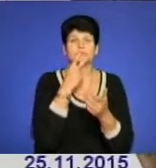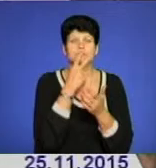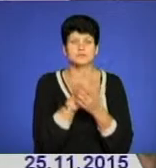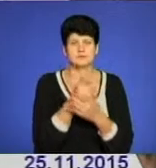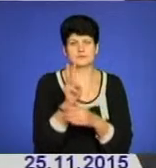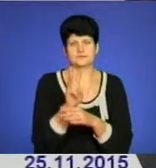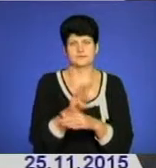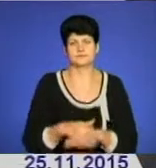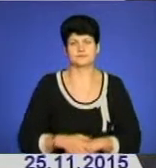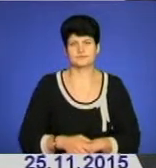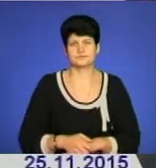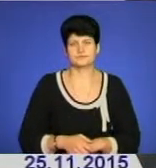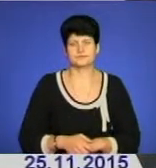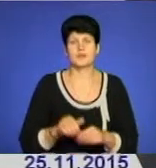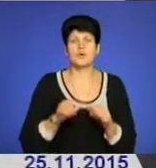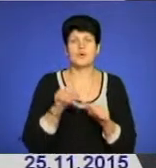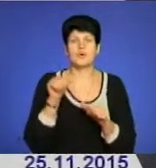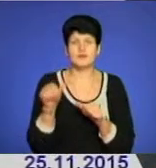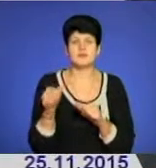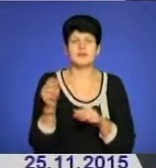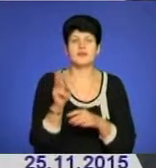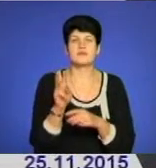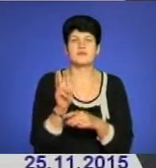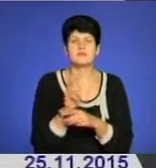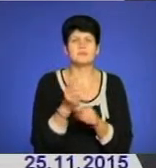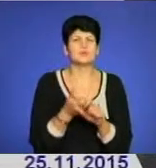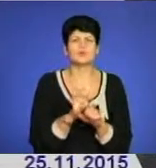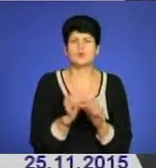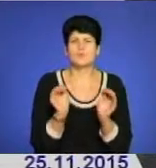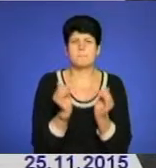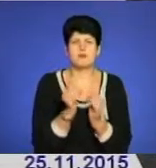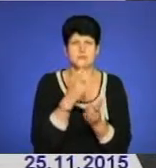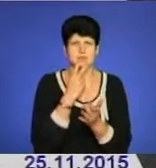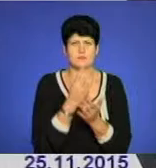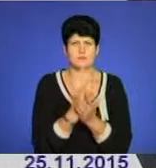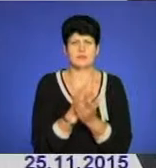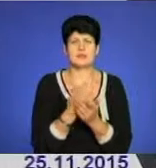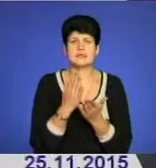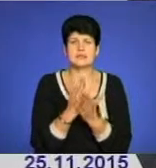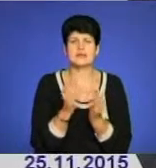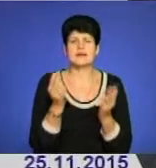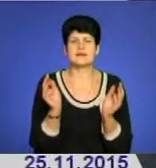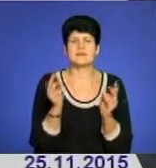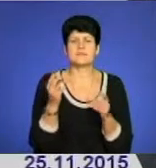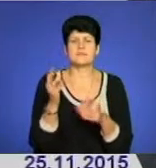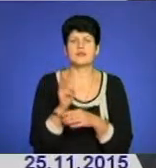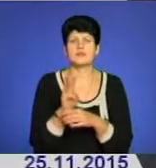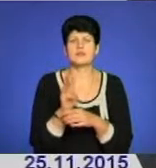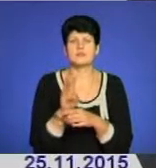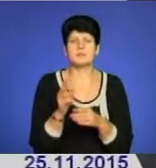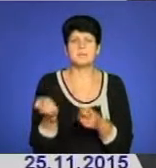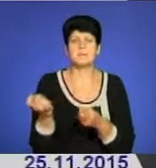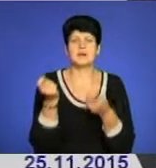стрічку. Деякі фільми дуже обмежені до показу. Наприклад, певні фільми для мандрівного фестивалю